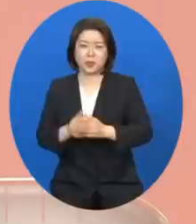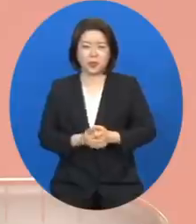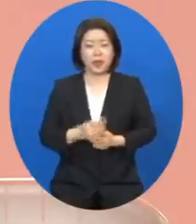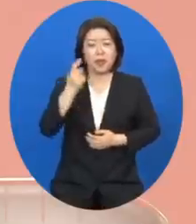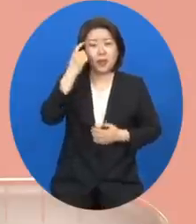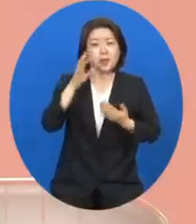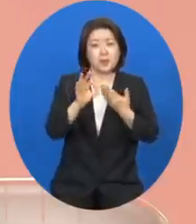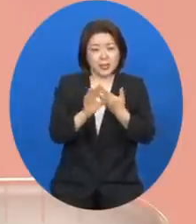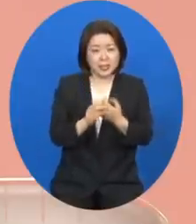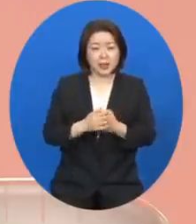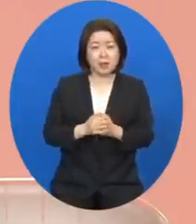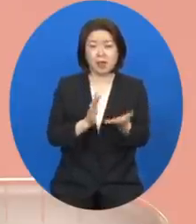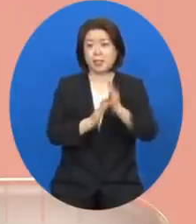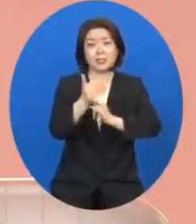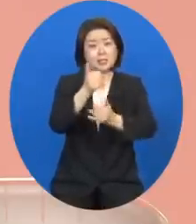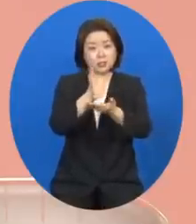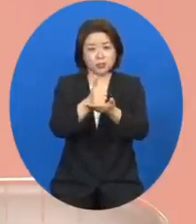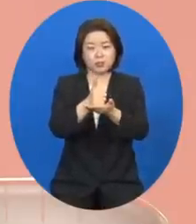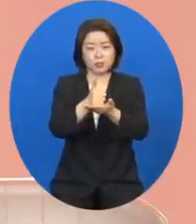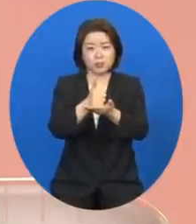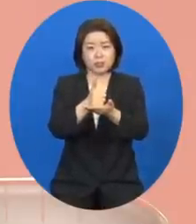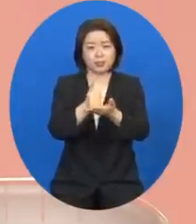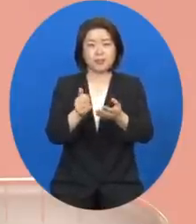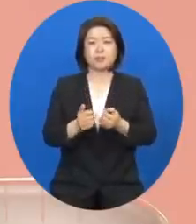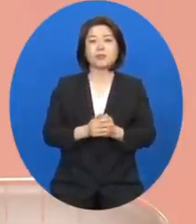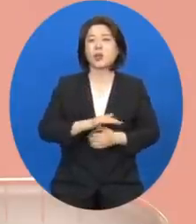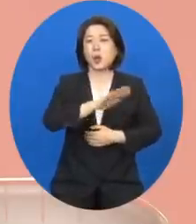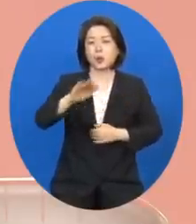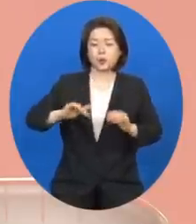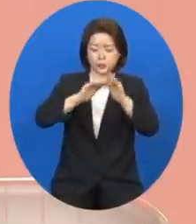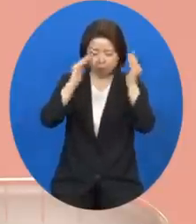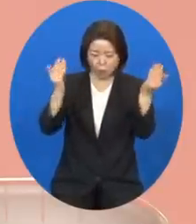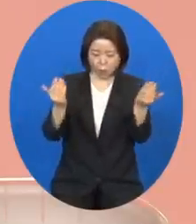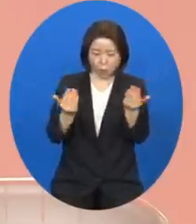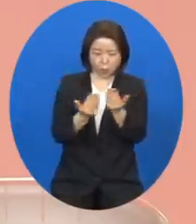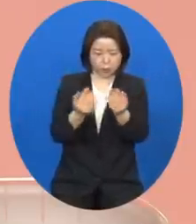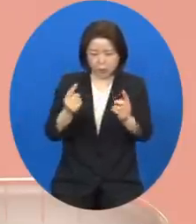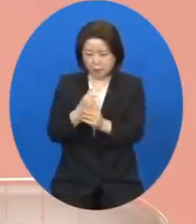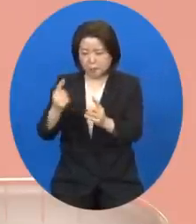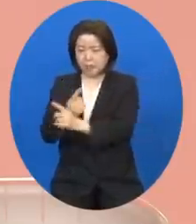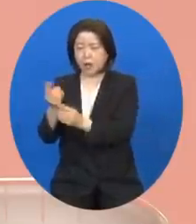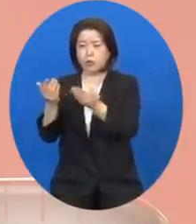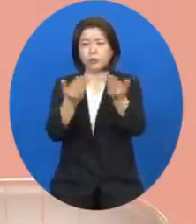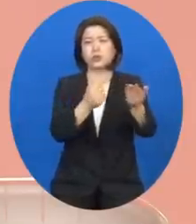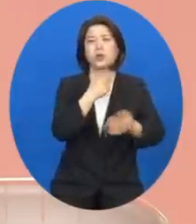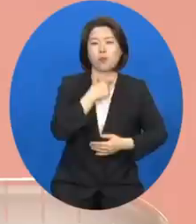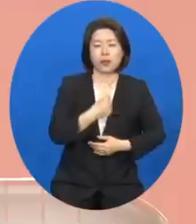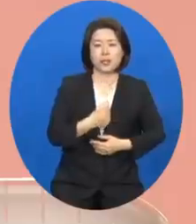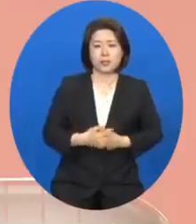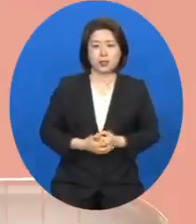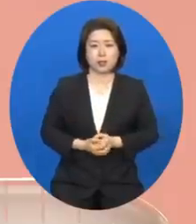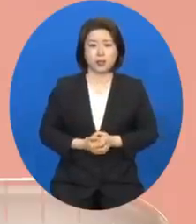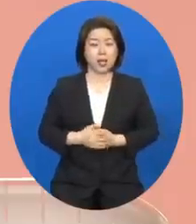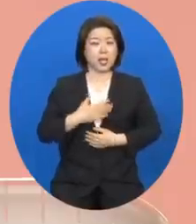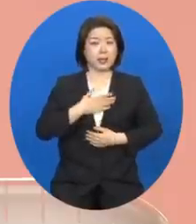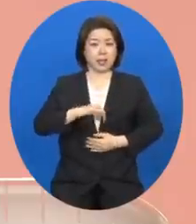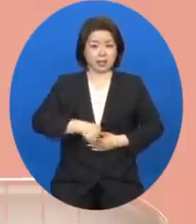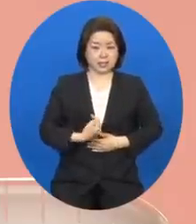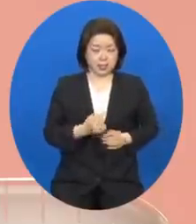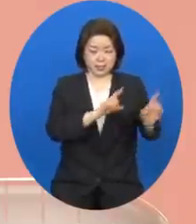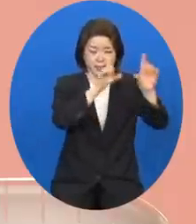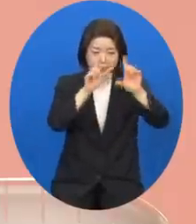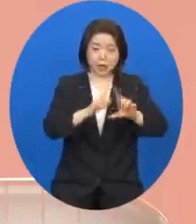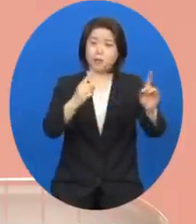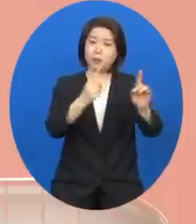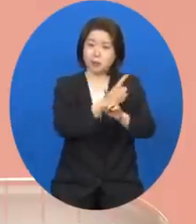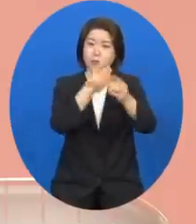왜냐하면 예수님은 우리 모든 것을 바꾸시는 분이시니까, 나 자신의 삶도